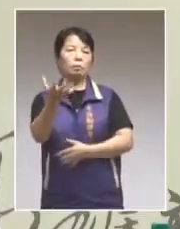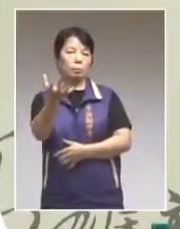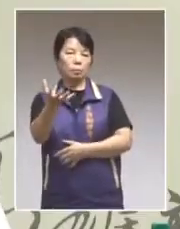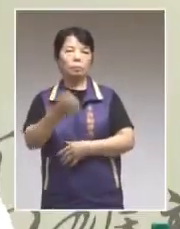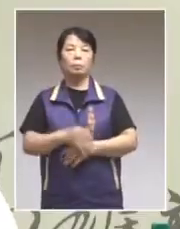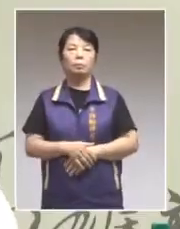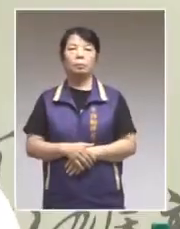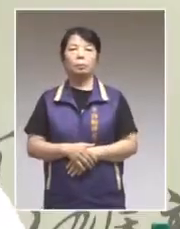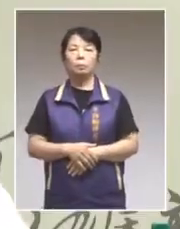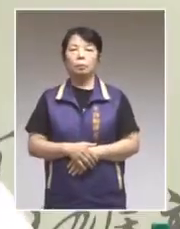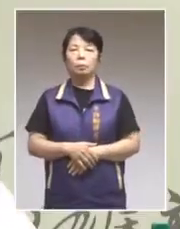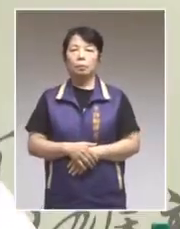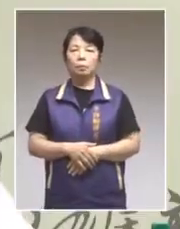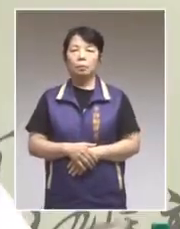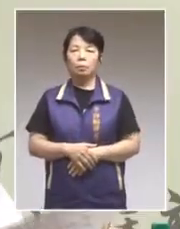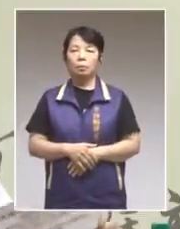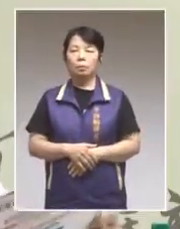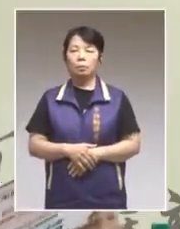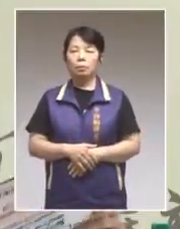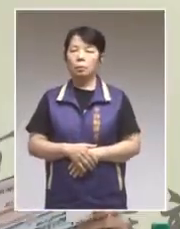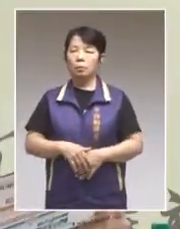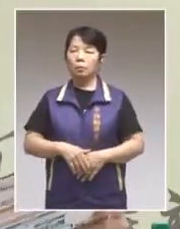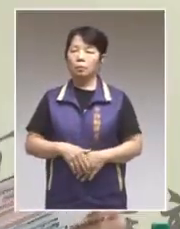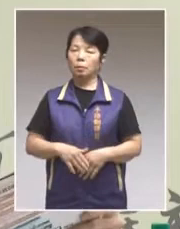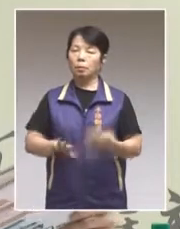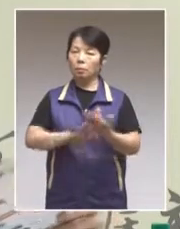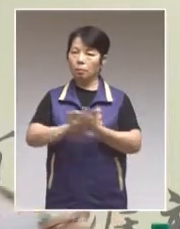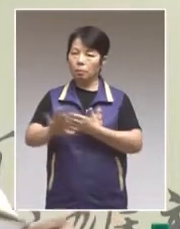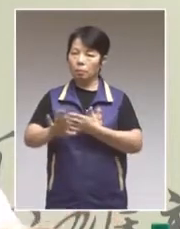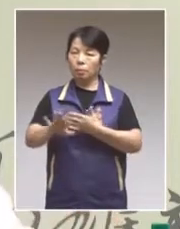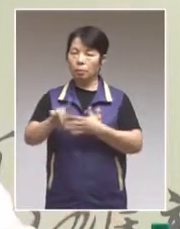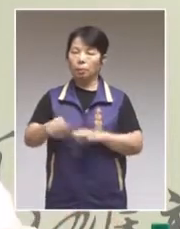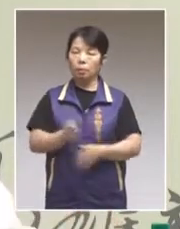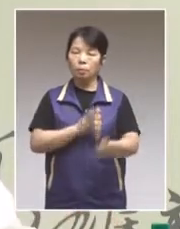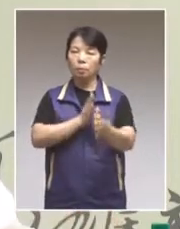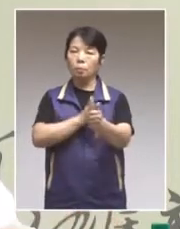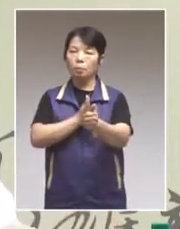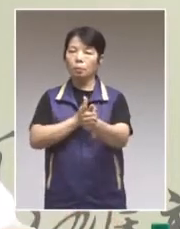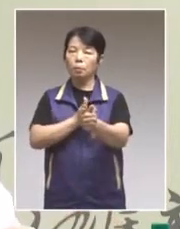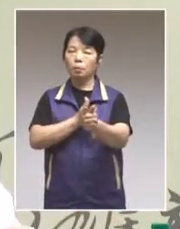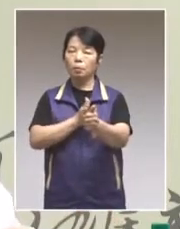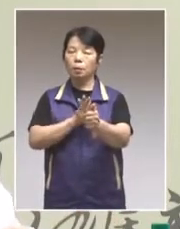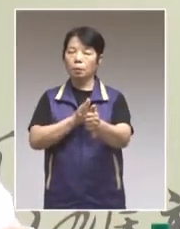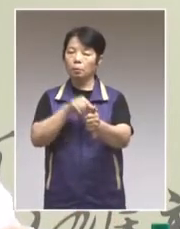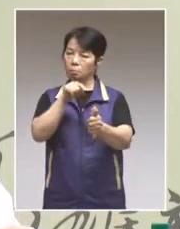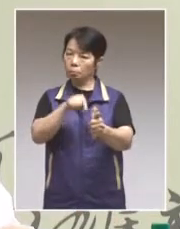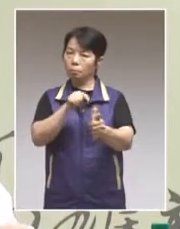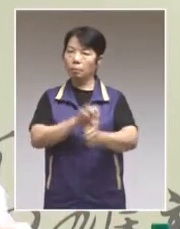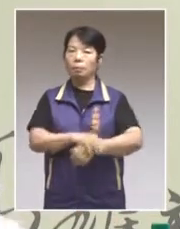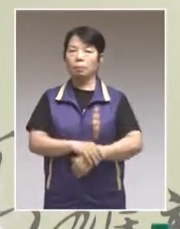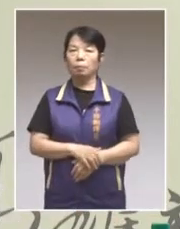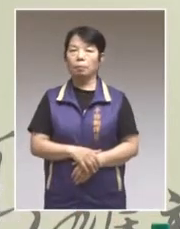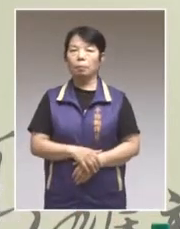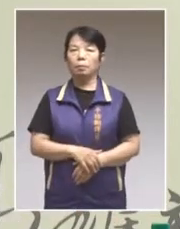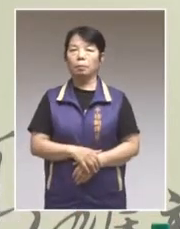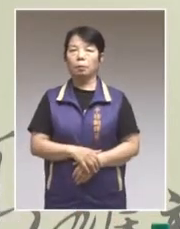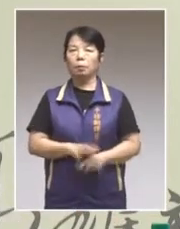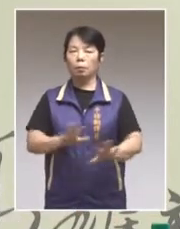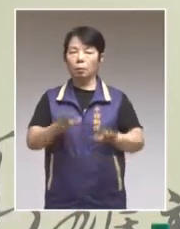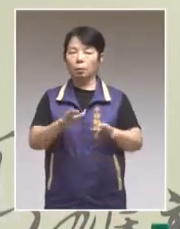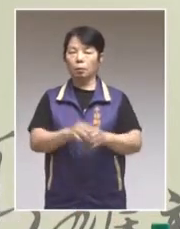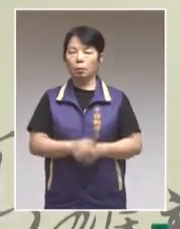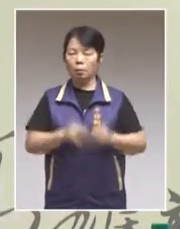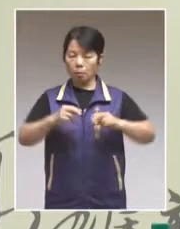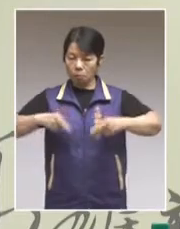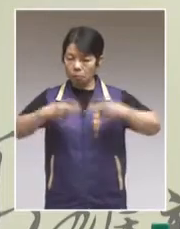哦、那另外一个我们在疫调的这个部分、哦我们有做了一些